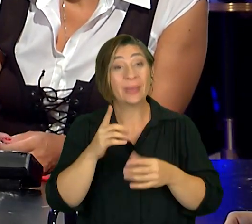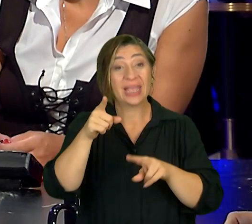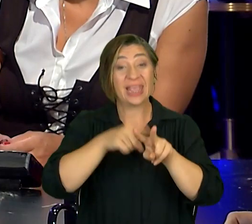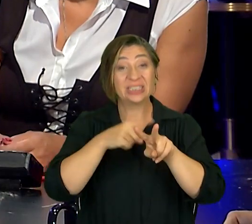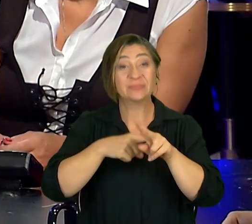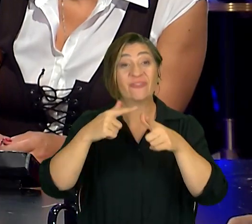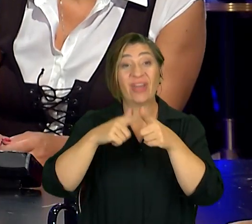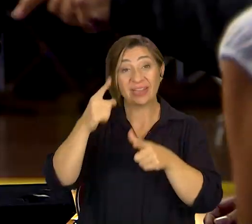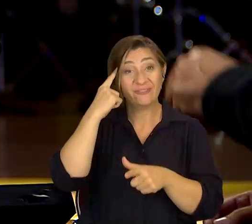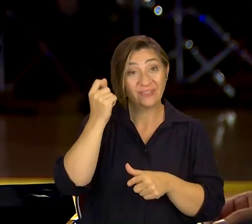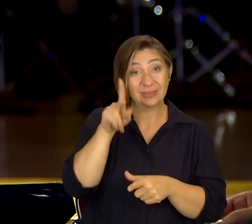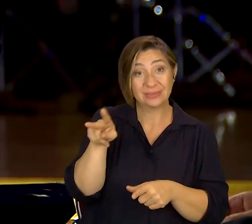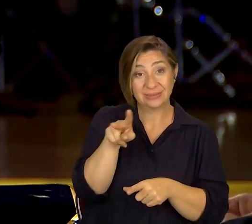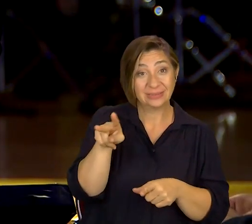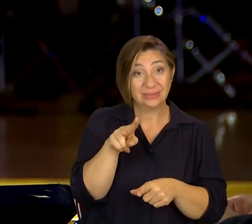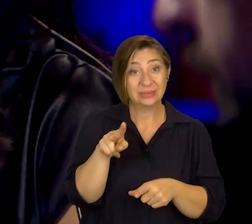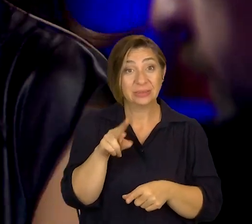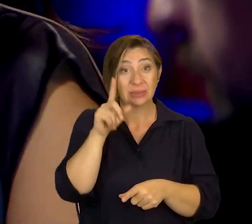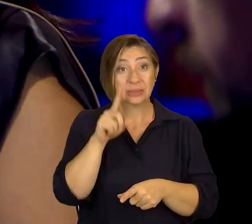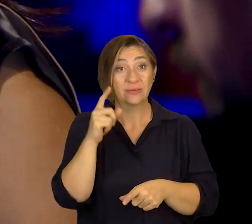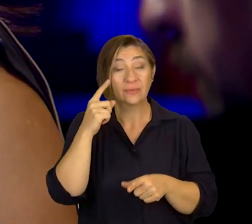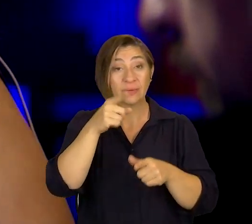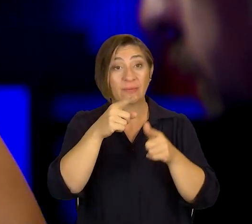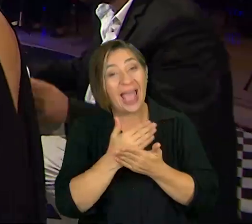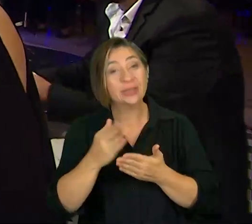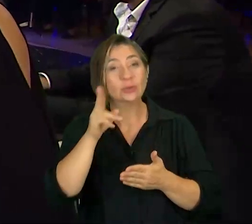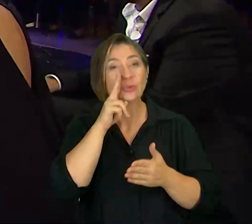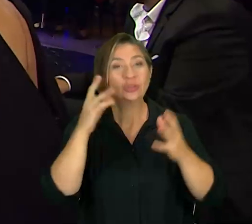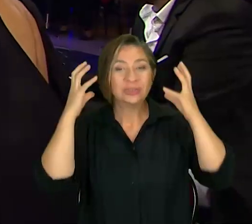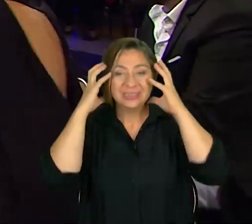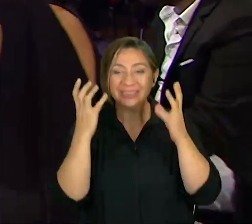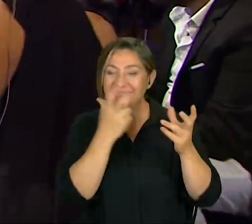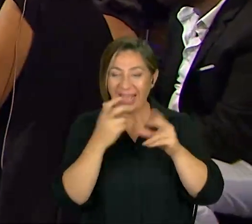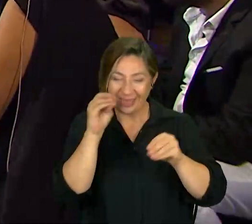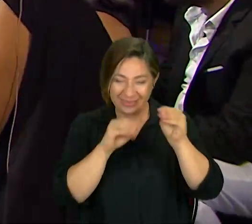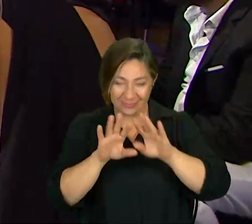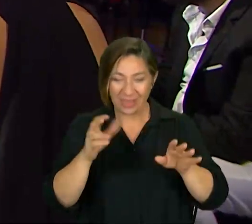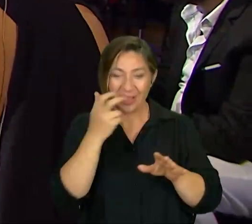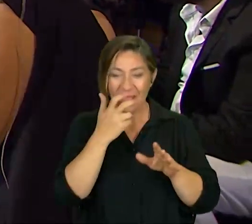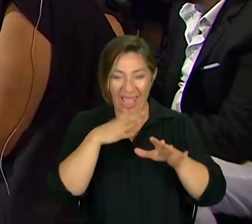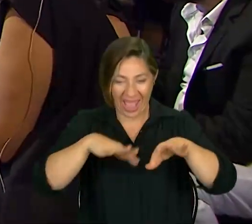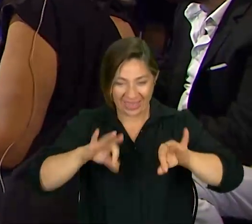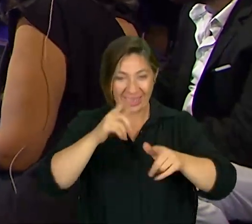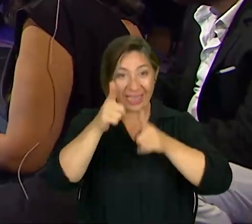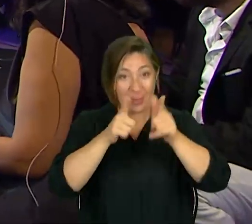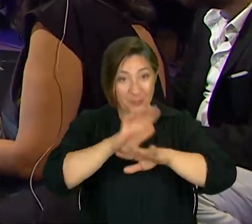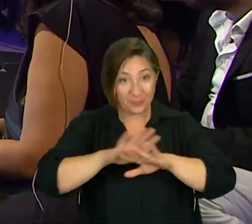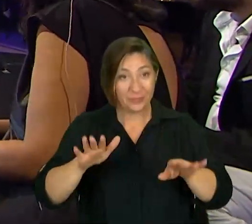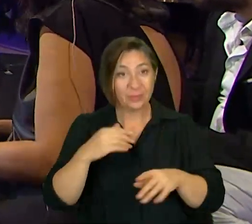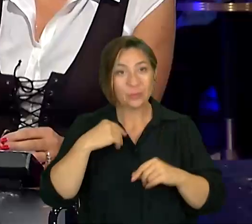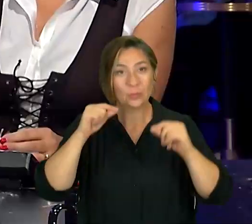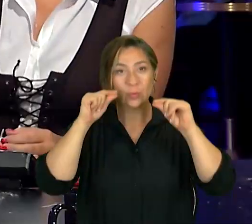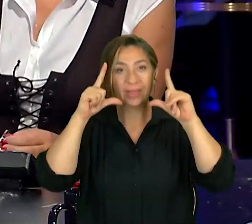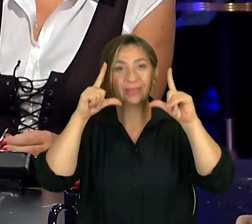Yeşim ve Ferda'dan çıktı fikir. Her şey güzel gitti. Ben en son stüdyoda şarkıyı yapıp da okuyup mixini yapıp klibi çektikten sonra